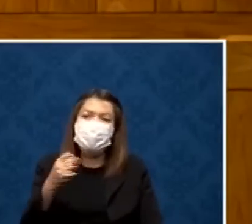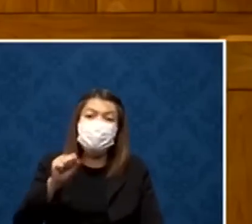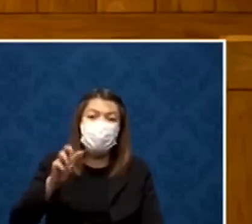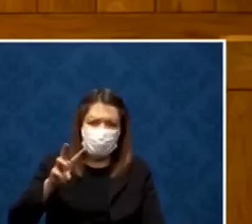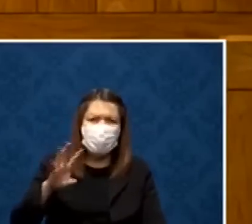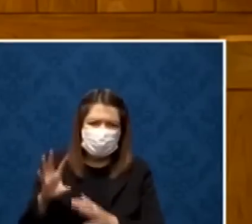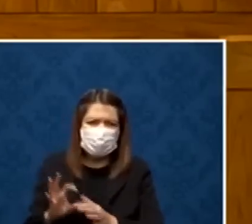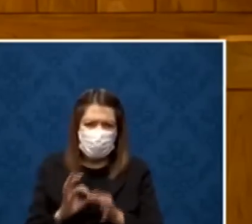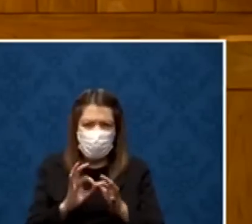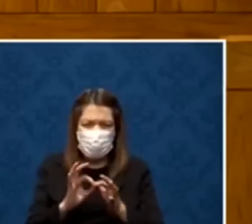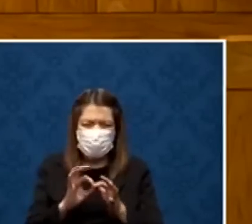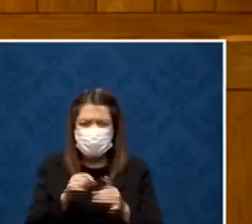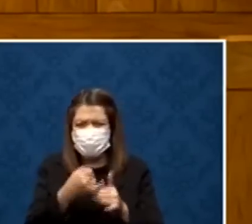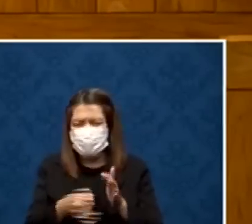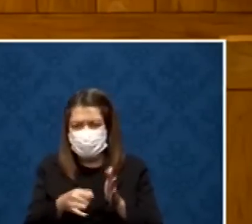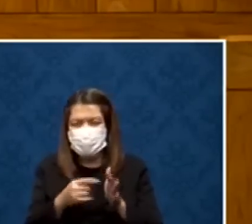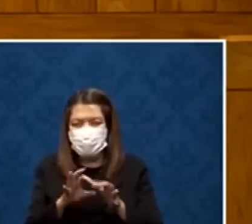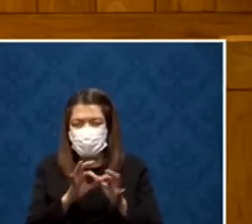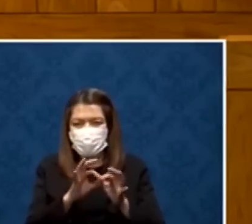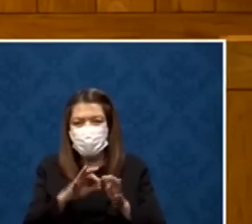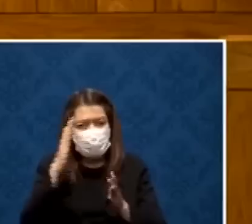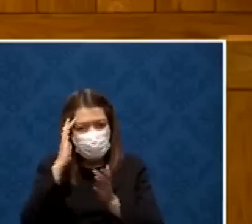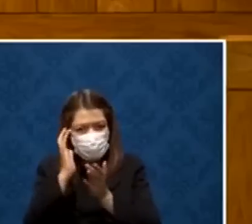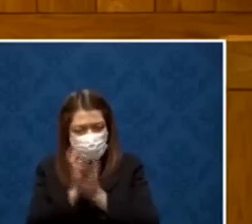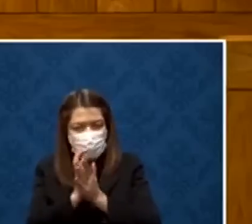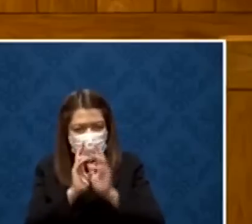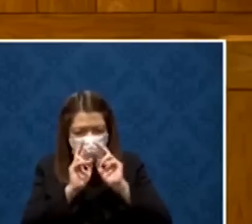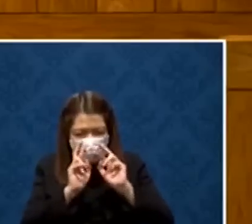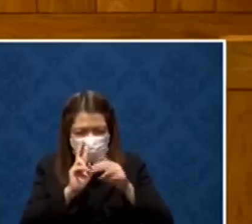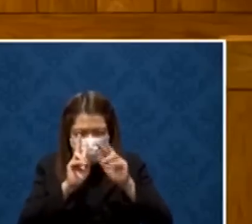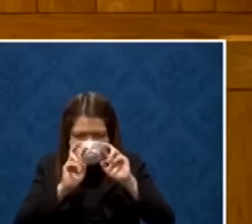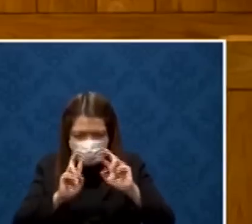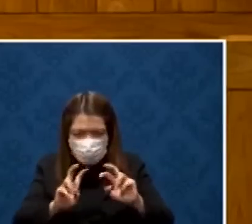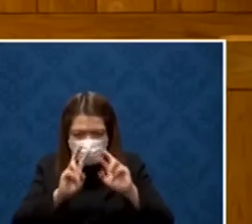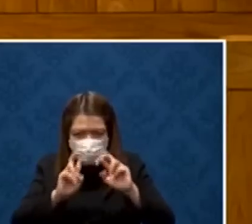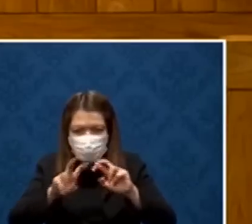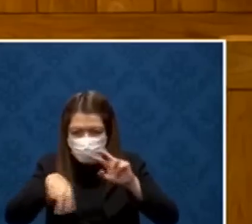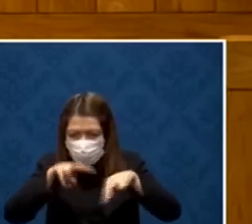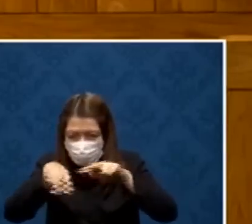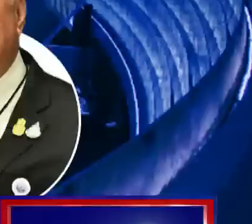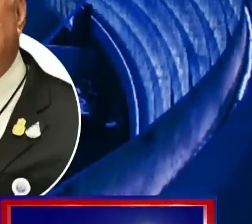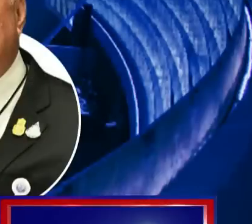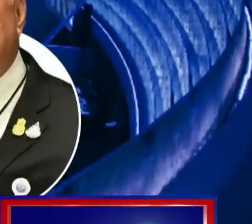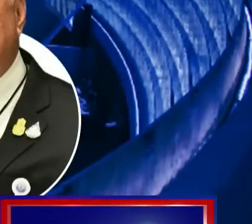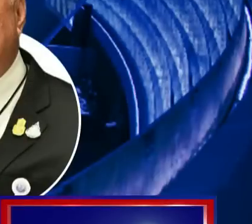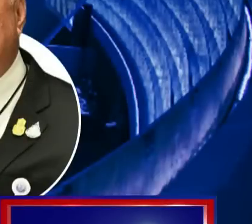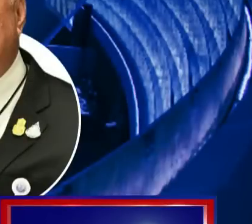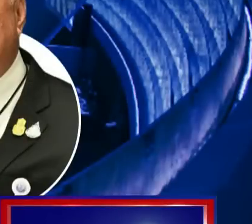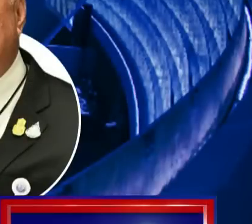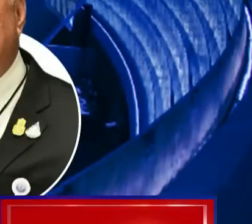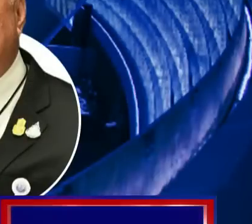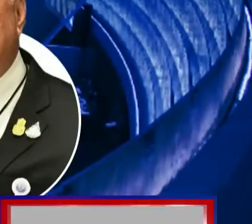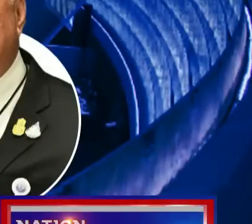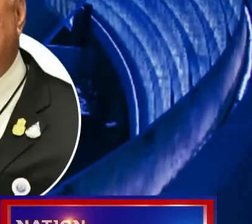ศตัวประกาศใจว่าไปอยู่รวมไทยสร้างชาติกับพลเอกประยุทธ์แล้วมีแค่3คน แต่ติดใจคนสุดท้ายอยู่นะคุณผู้ชม